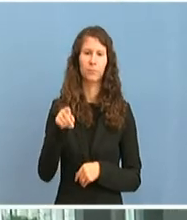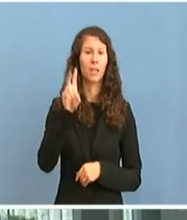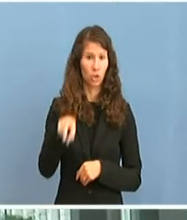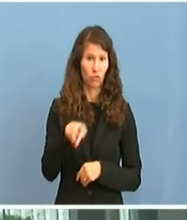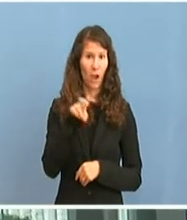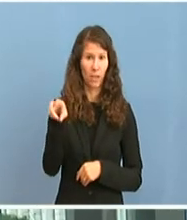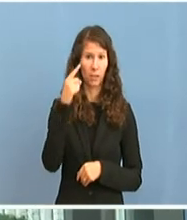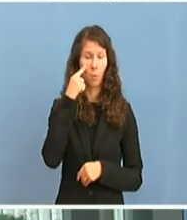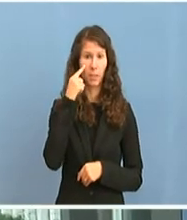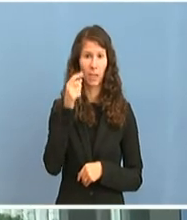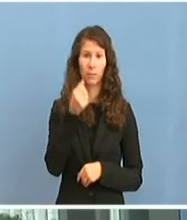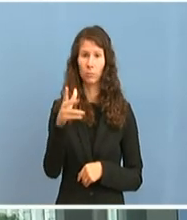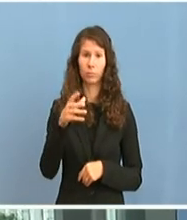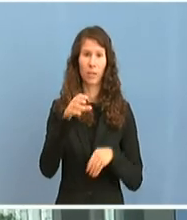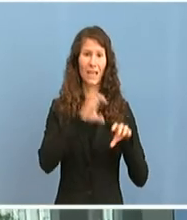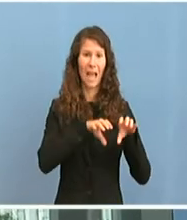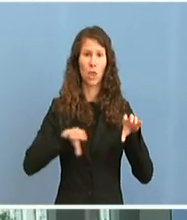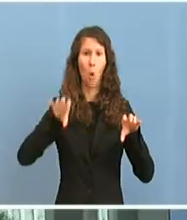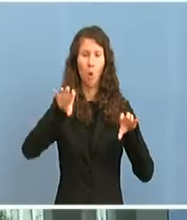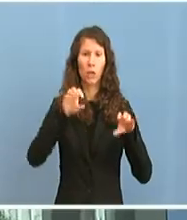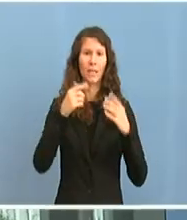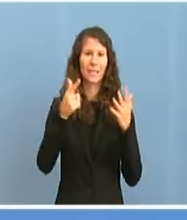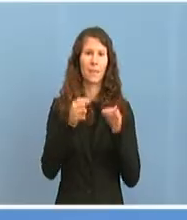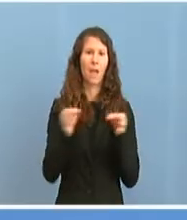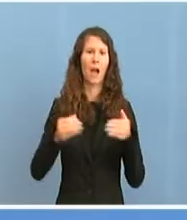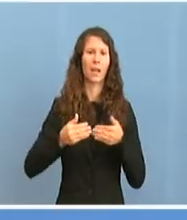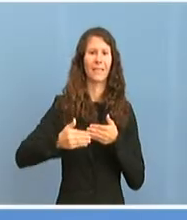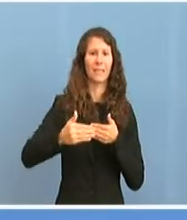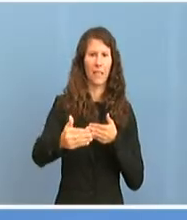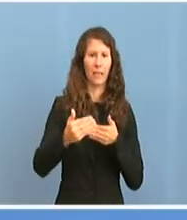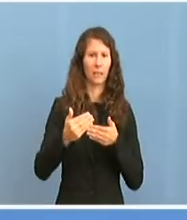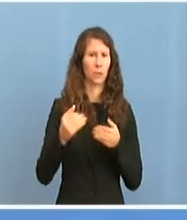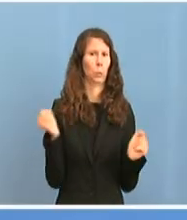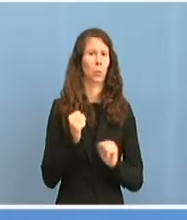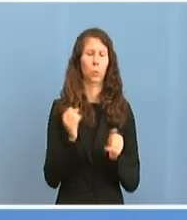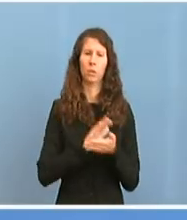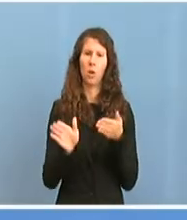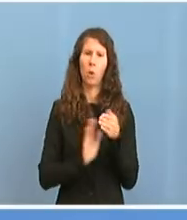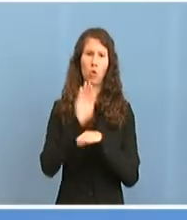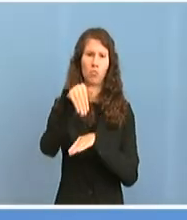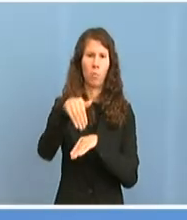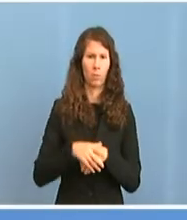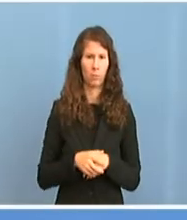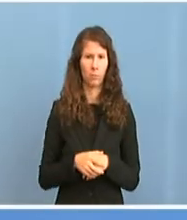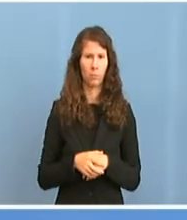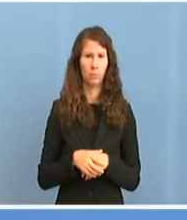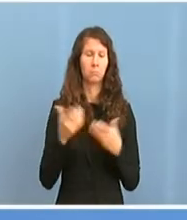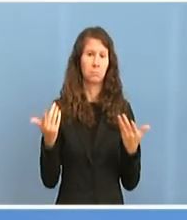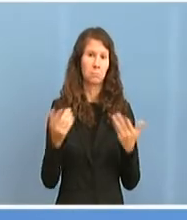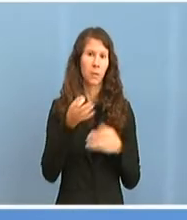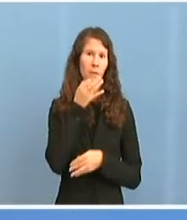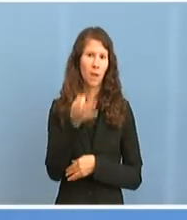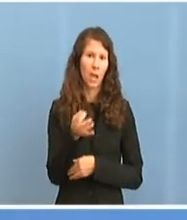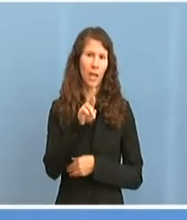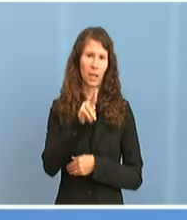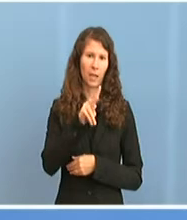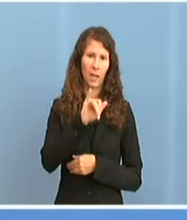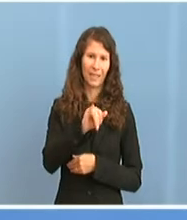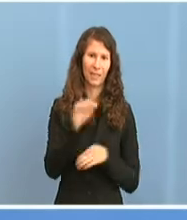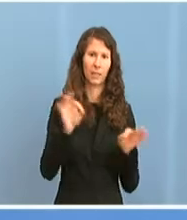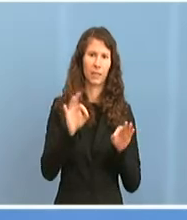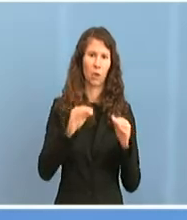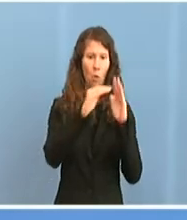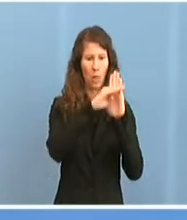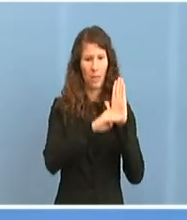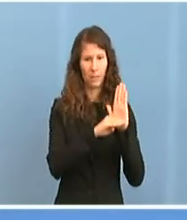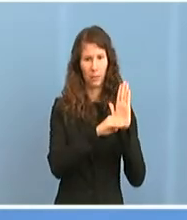Schweiz wird die 7-Tage-Inzidenz deutlich überschritten. Die Frage ist, kommen weitere Kantone auf die RKI-Risikoliste oder das